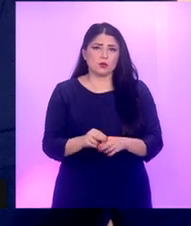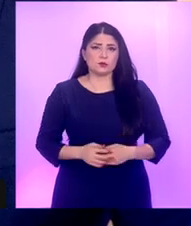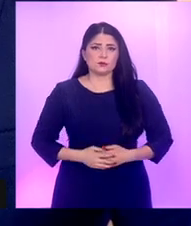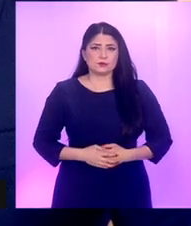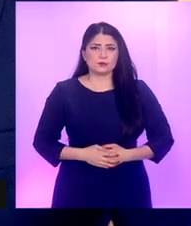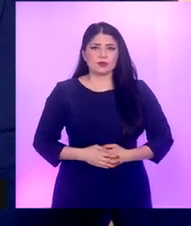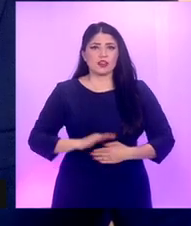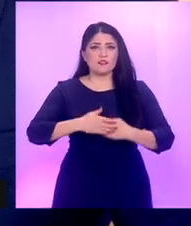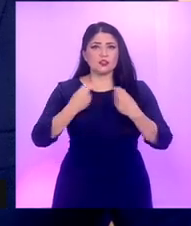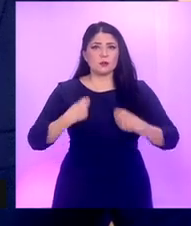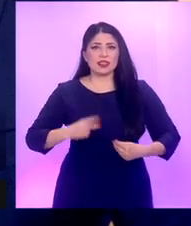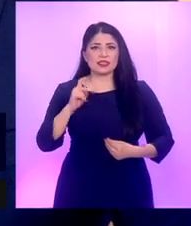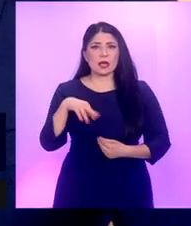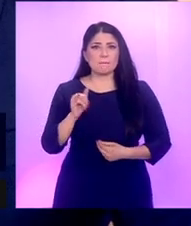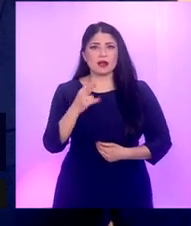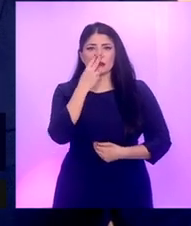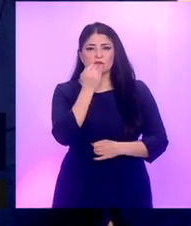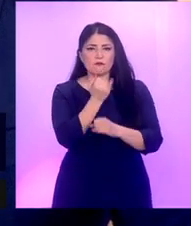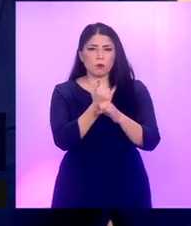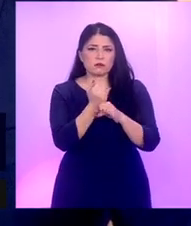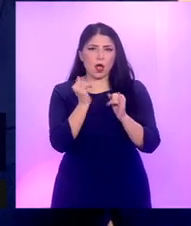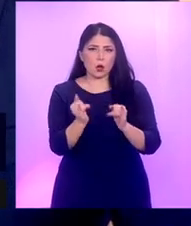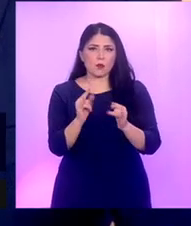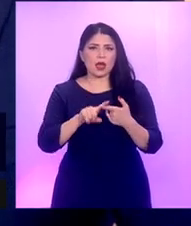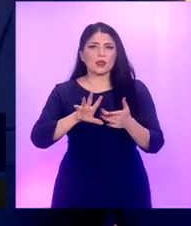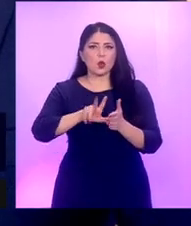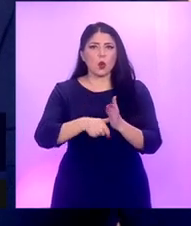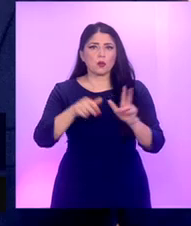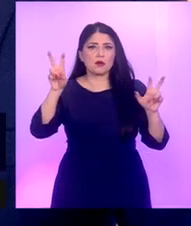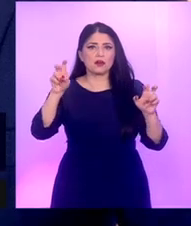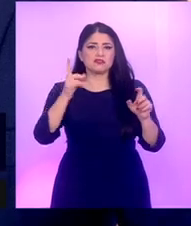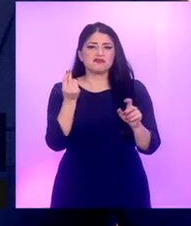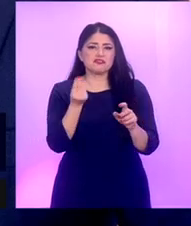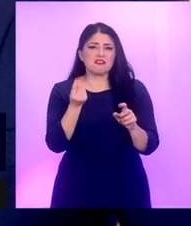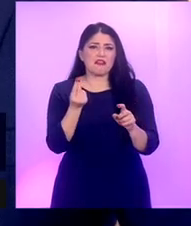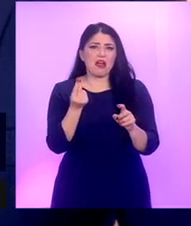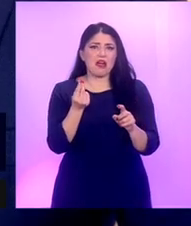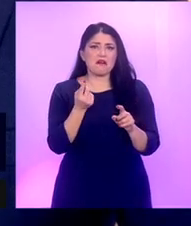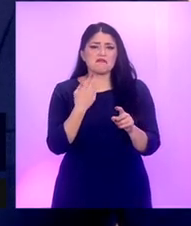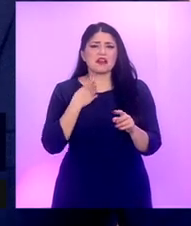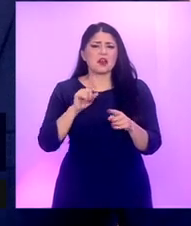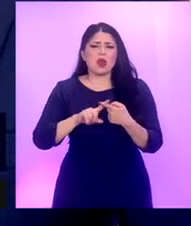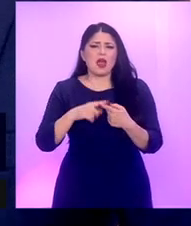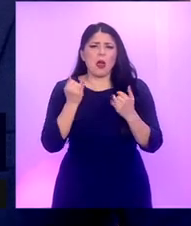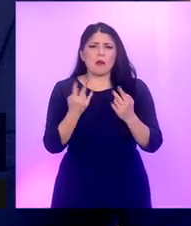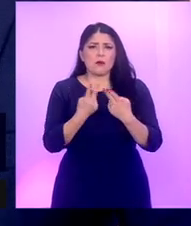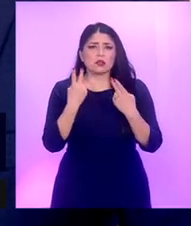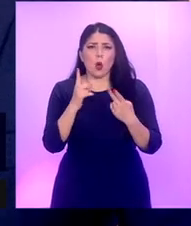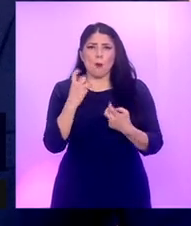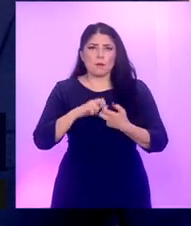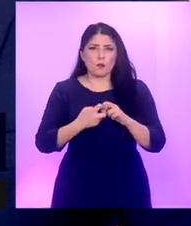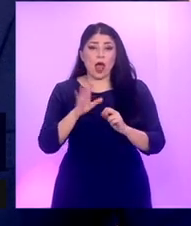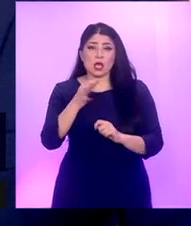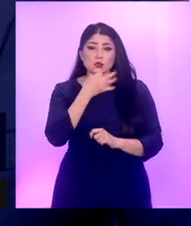Mulțumesc, Cristina. Vicepremierul Dan Barna vede acum corupția, drept, citez, o chestiune marginală, nu o problemă. El a făcut această